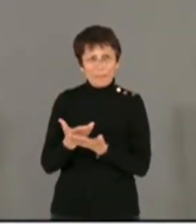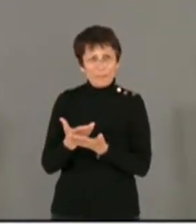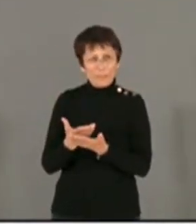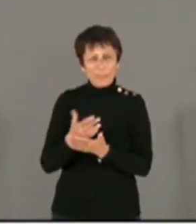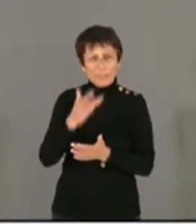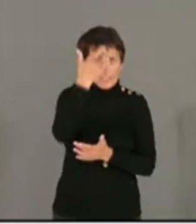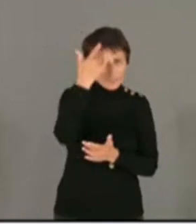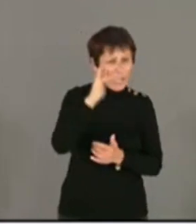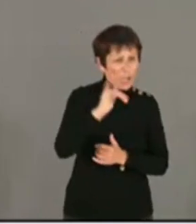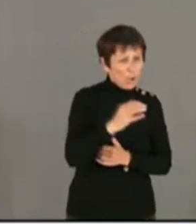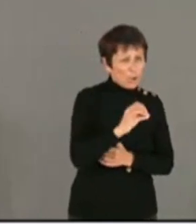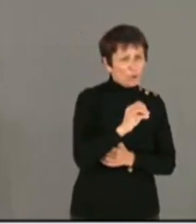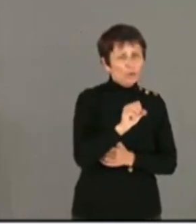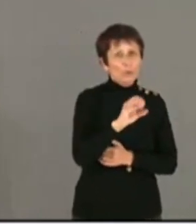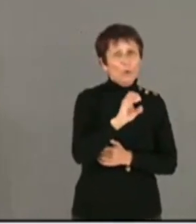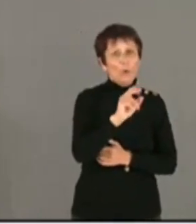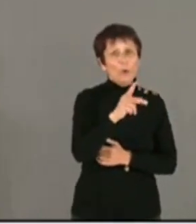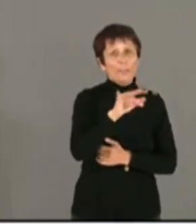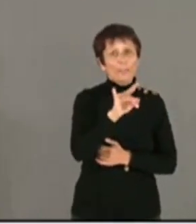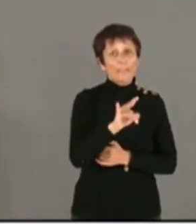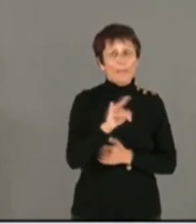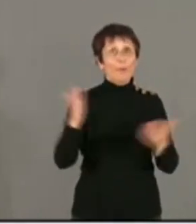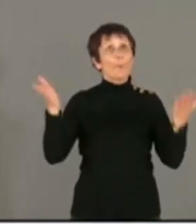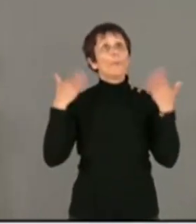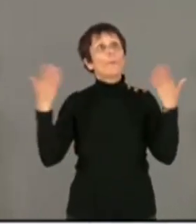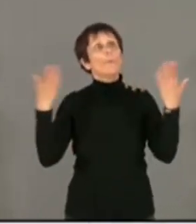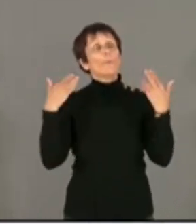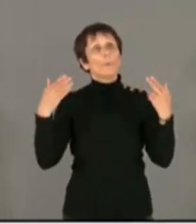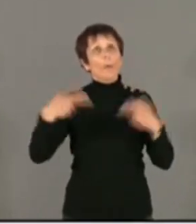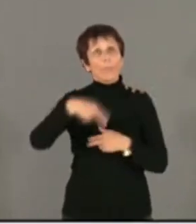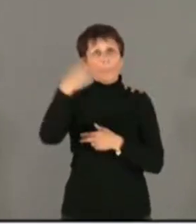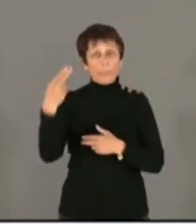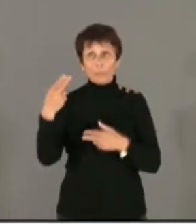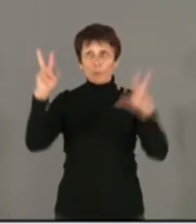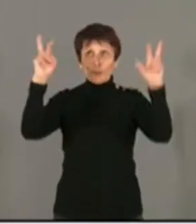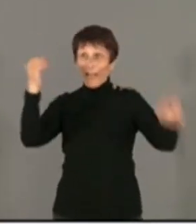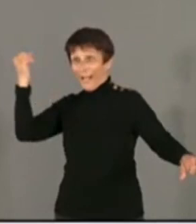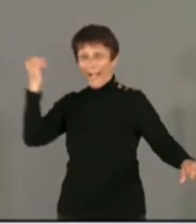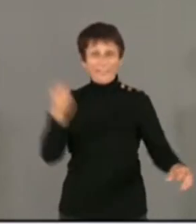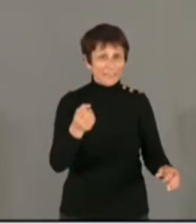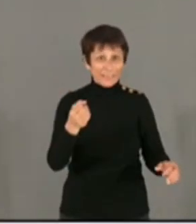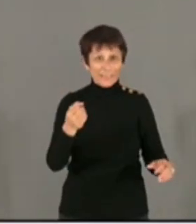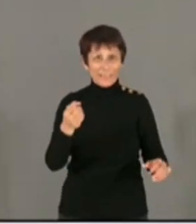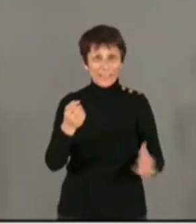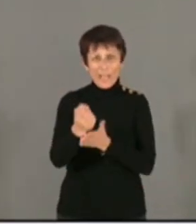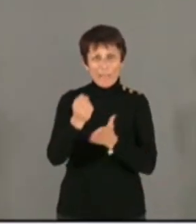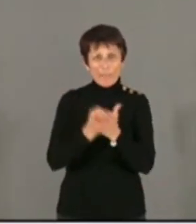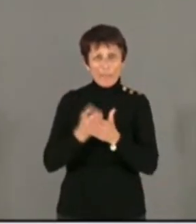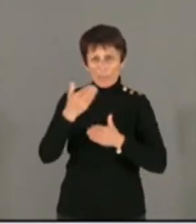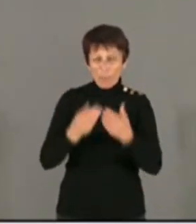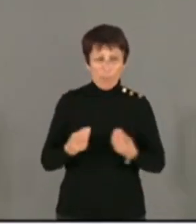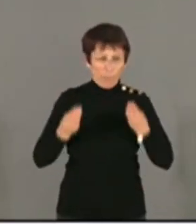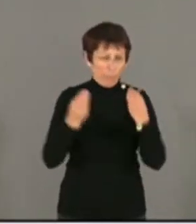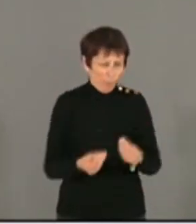Toute cette ceinture verte, vous l'avez assassinée. Vous n'avez cessé de donner des permis de construire et